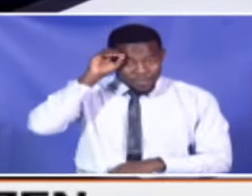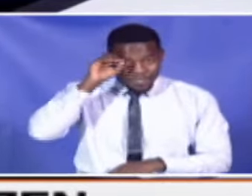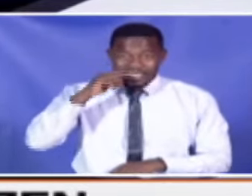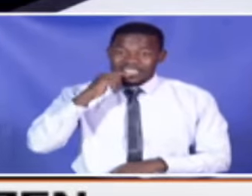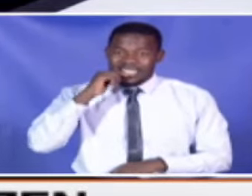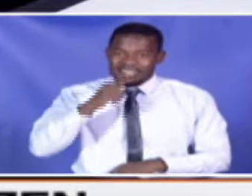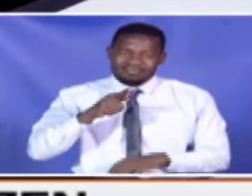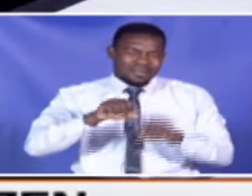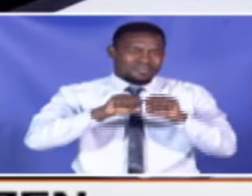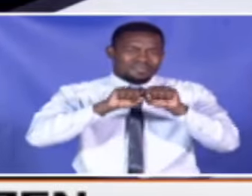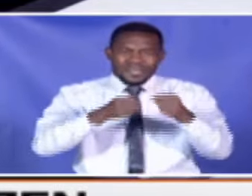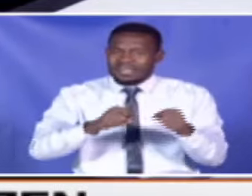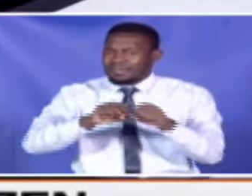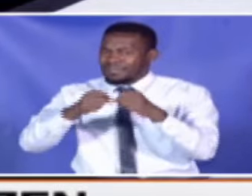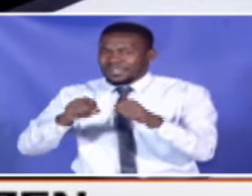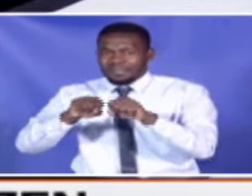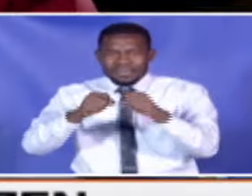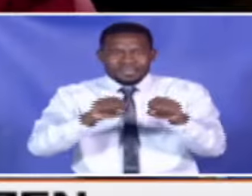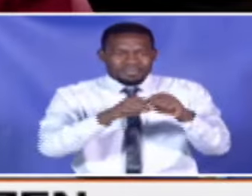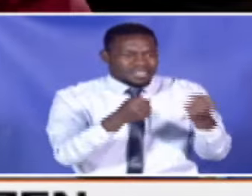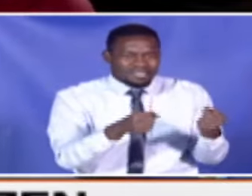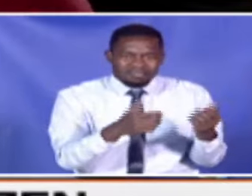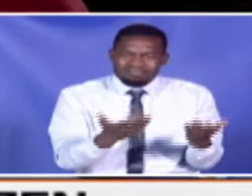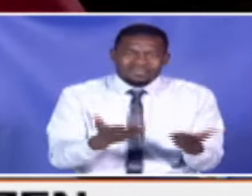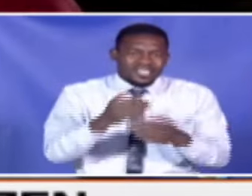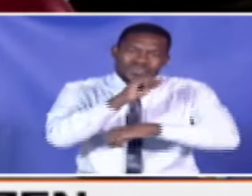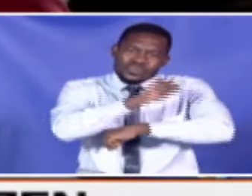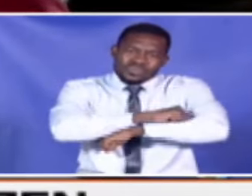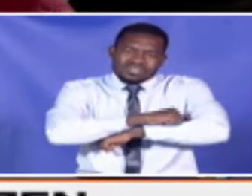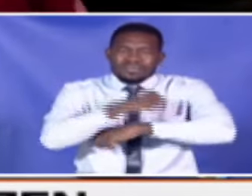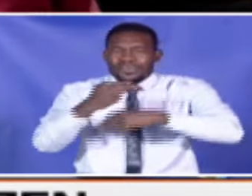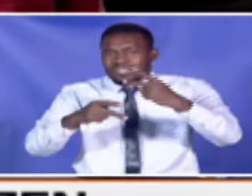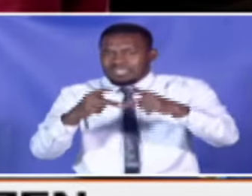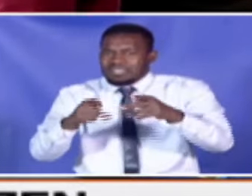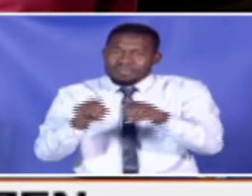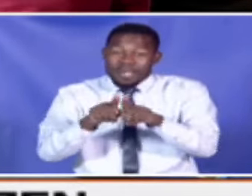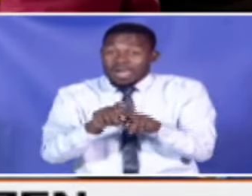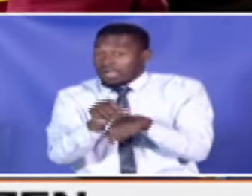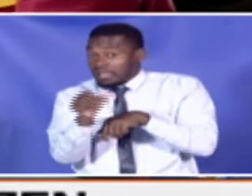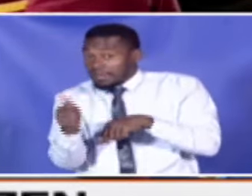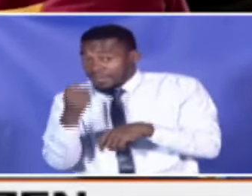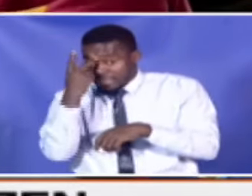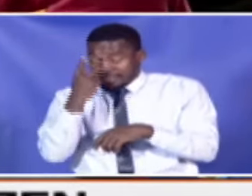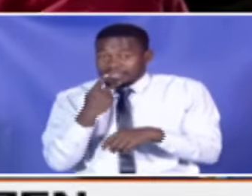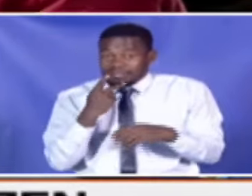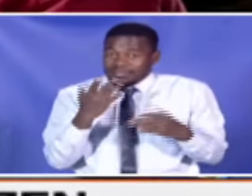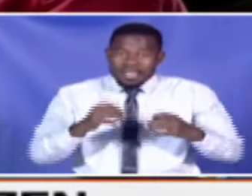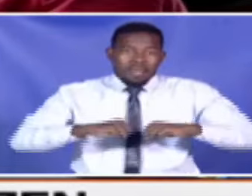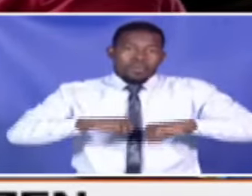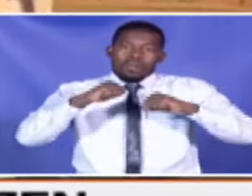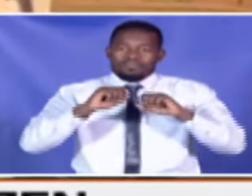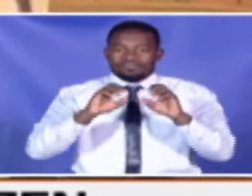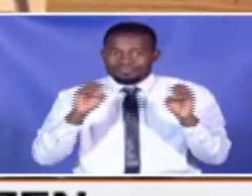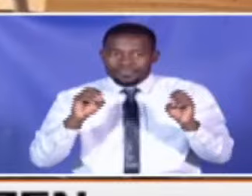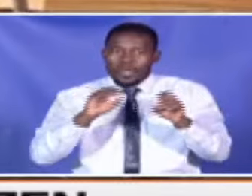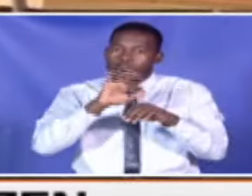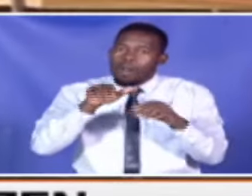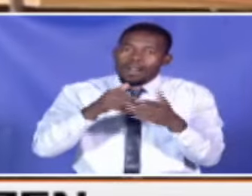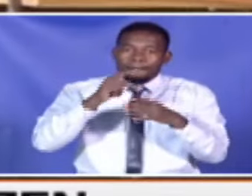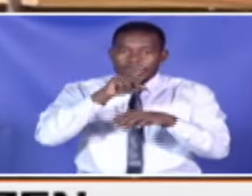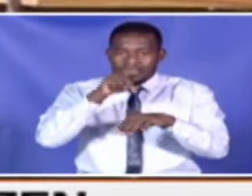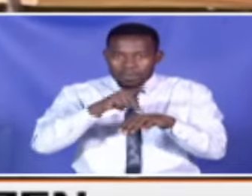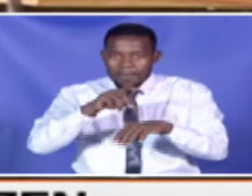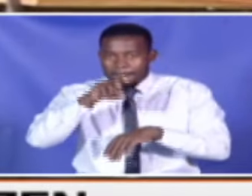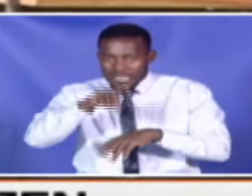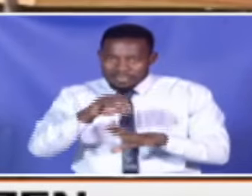mipango ya shule na vile vile elimu ya baadhi ya wanafunzi wasiojiweza. Walimu wakuu wanatarajiwa kuwa wametoa taarifa hizi